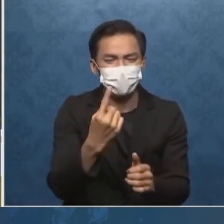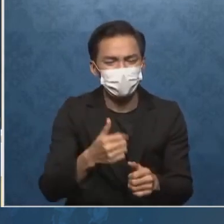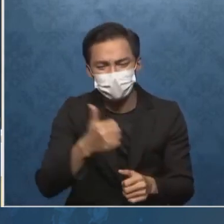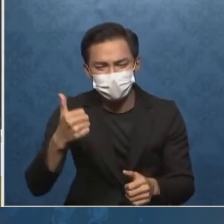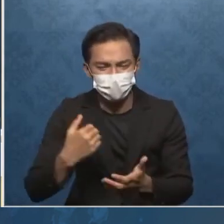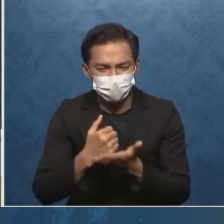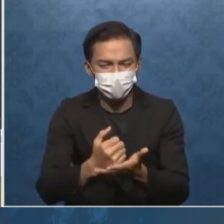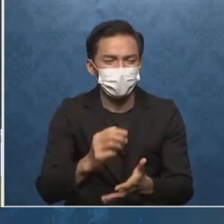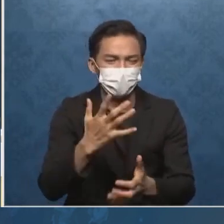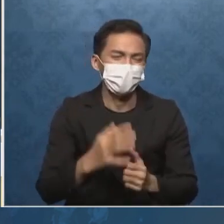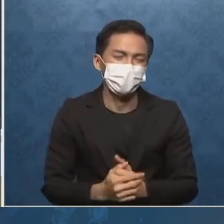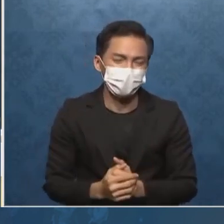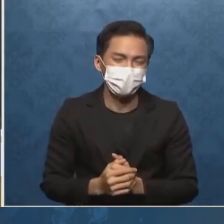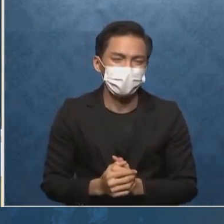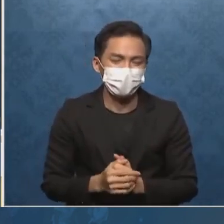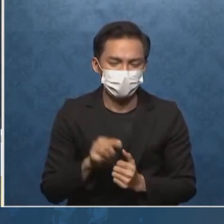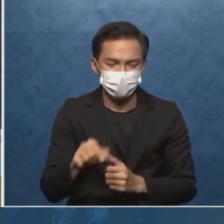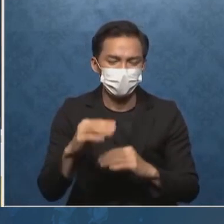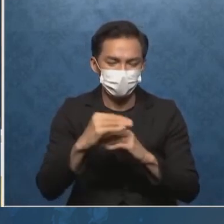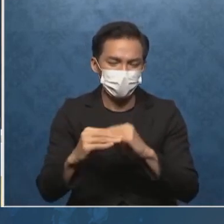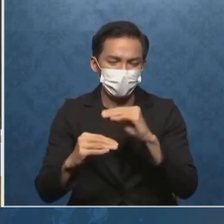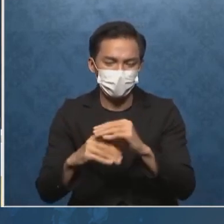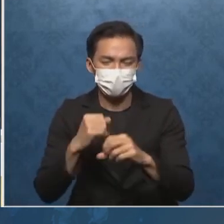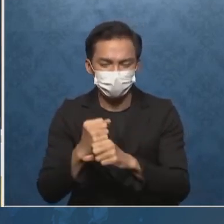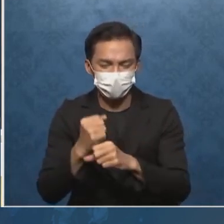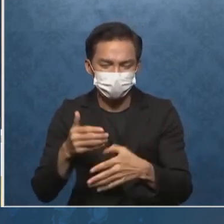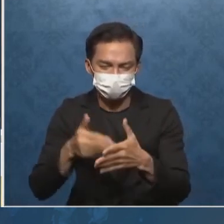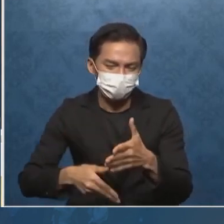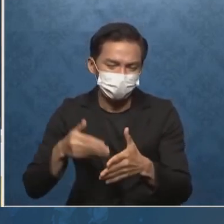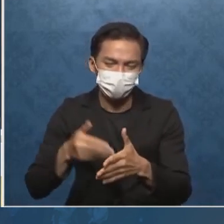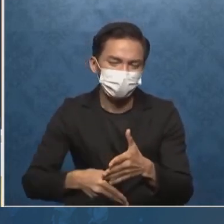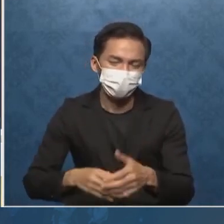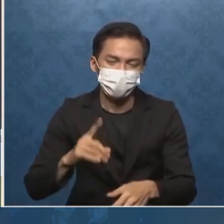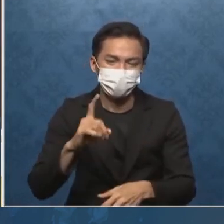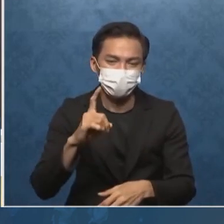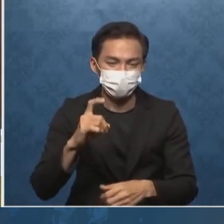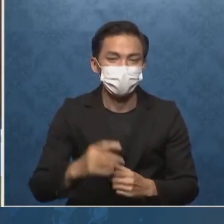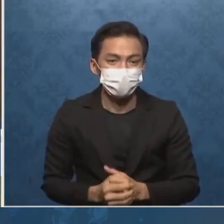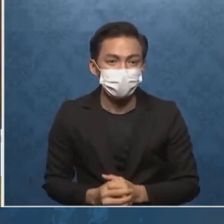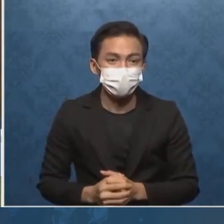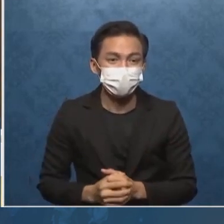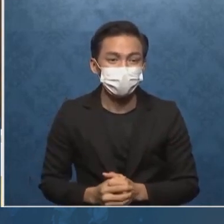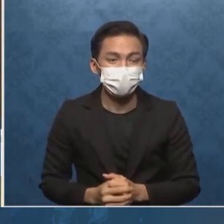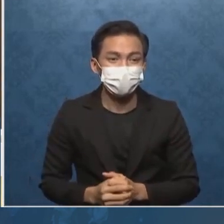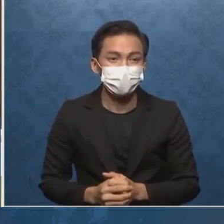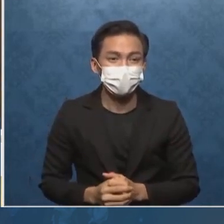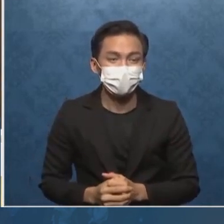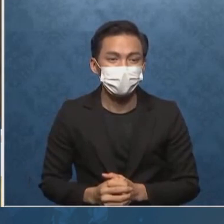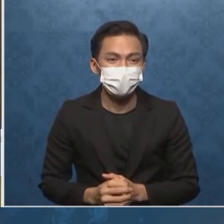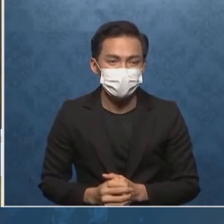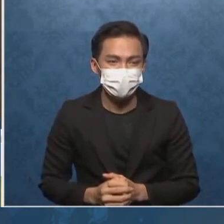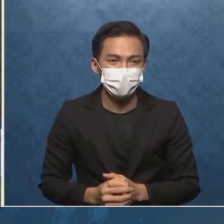นะครับมันจะทำให้โครงการนะครับดำเนินการไปได้สำเร็จตามวัตถุประสงค์ได้ยังไงครับประธานกรรมการ